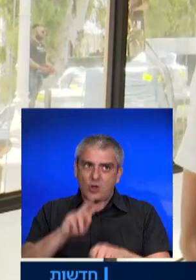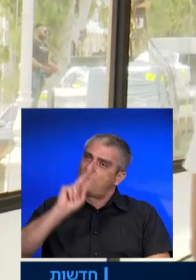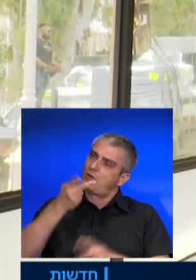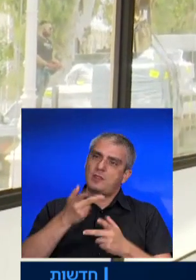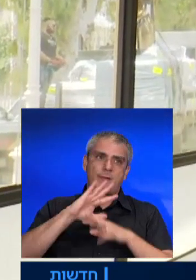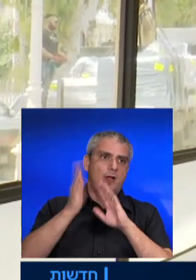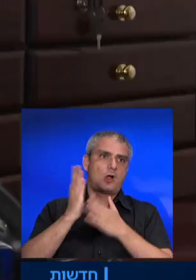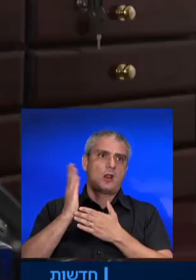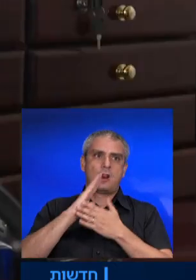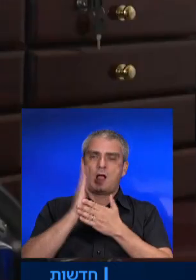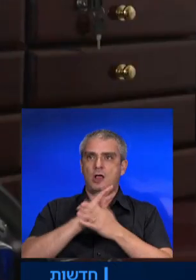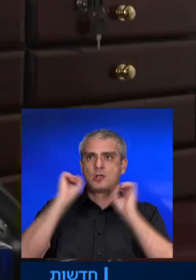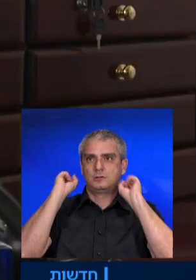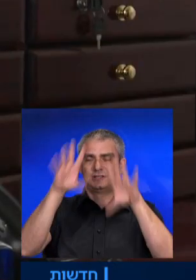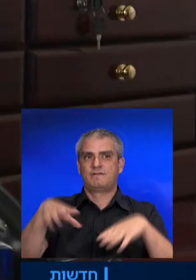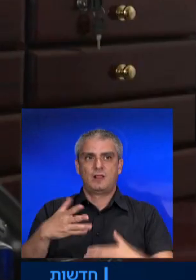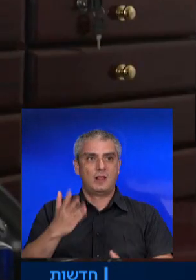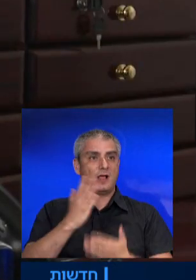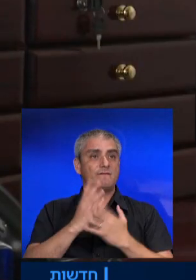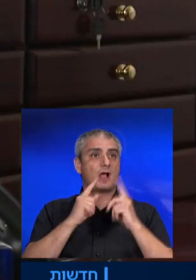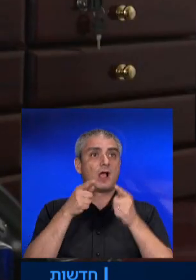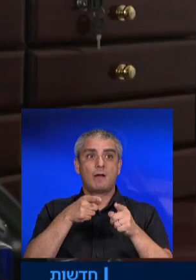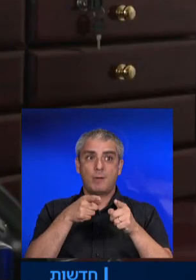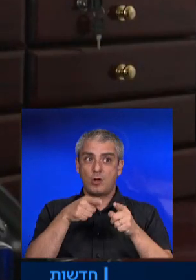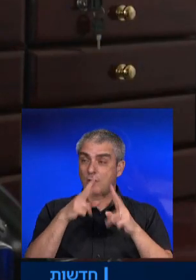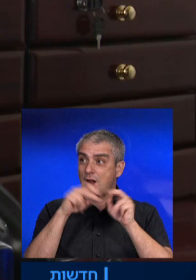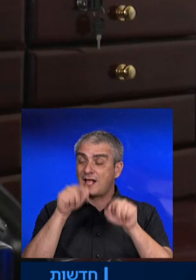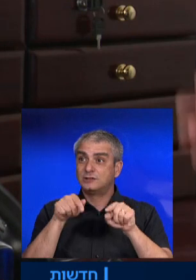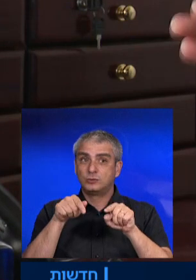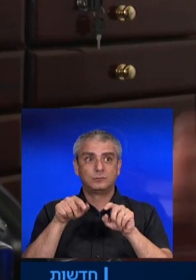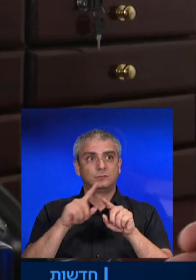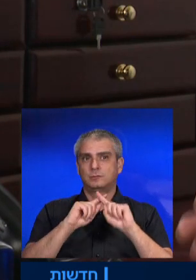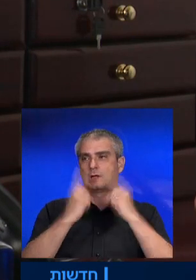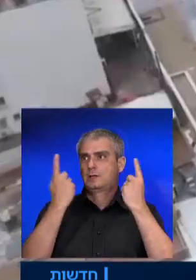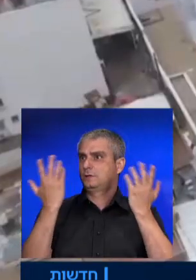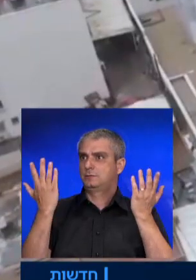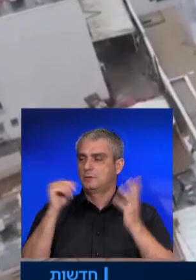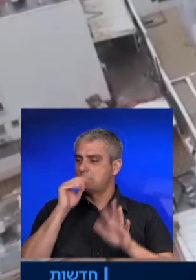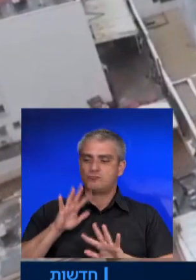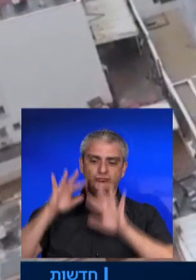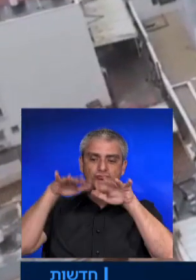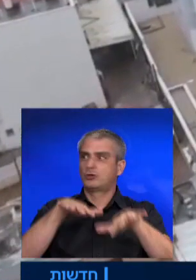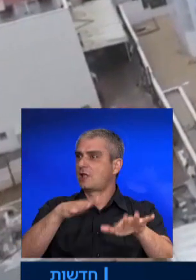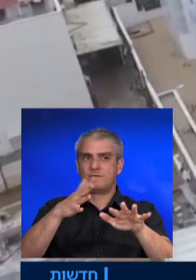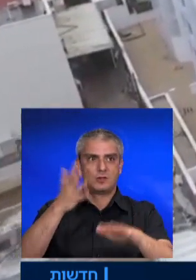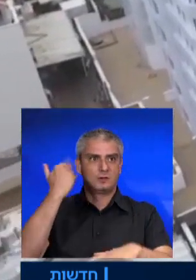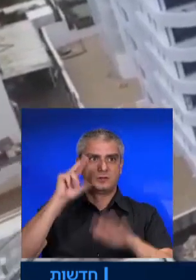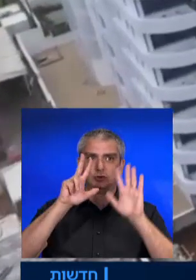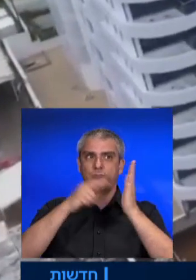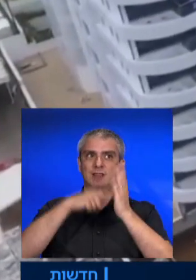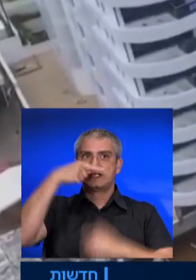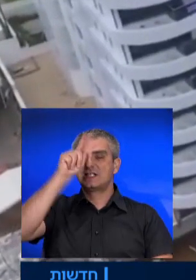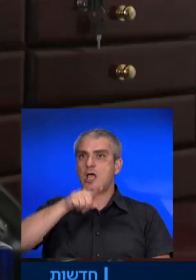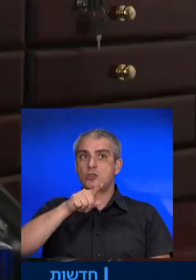ההכנות הולכות לזבל. קרה פה מקרה לעיר הזו שהוא חריג, שיטפון בשמיני לינואר,